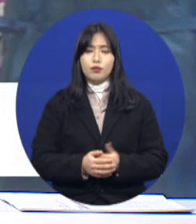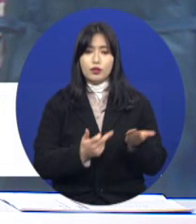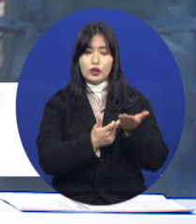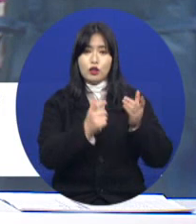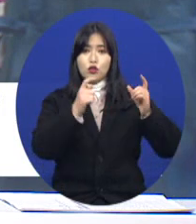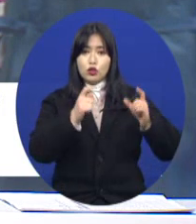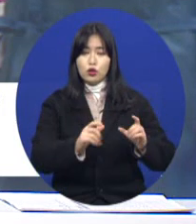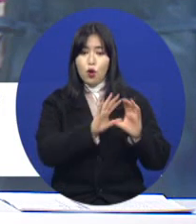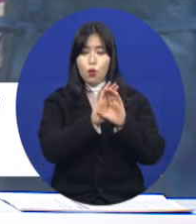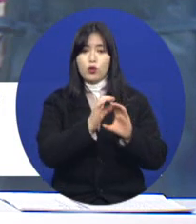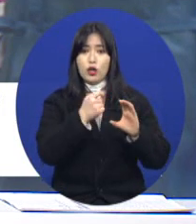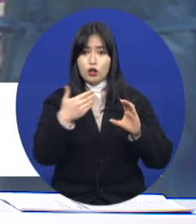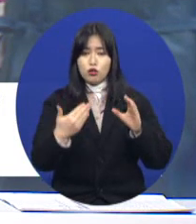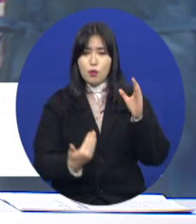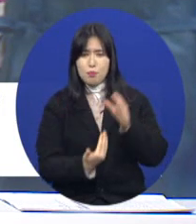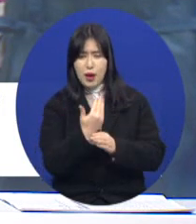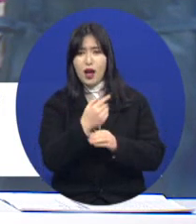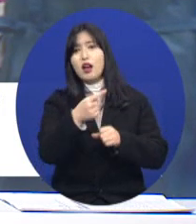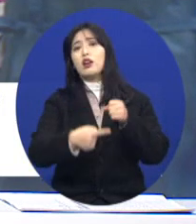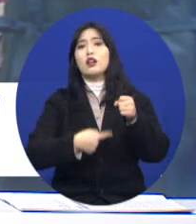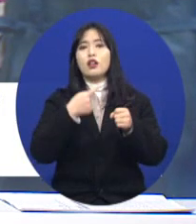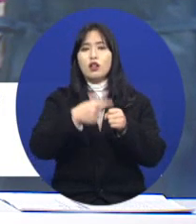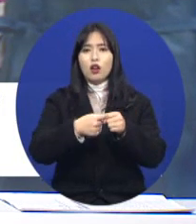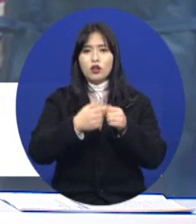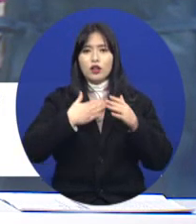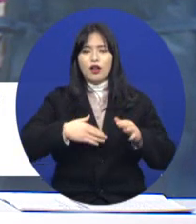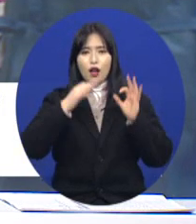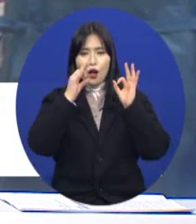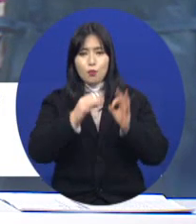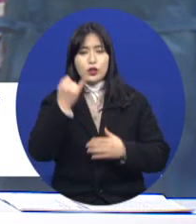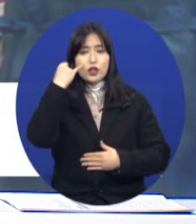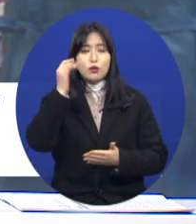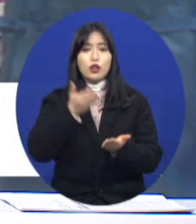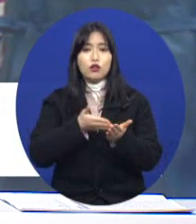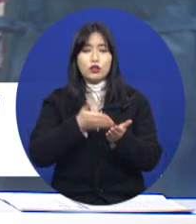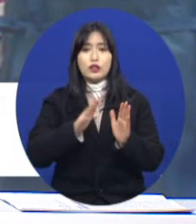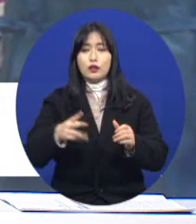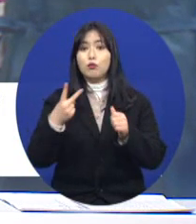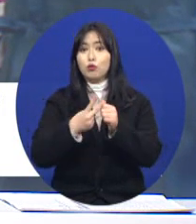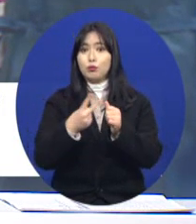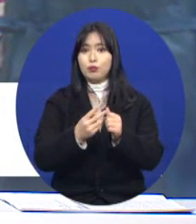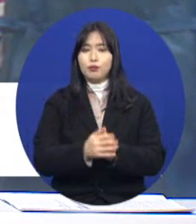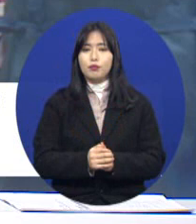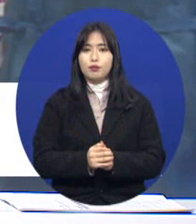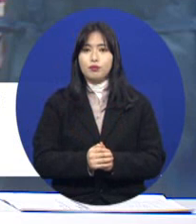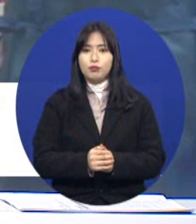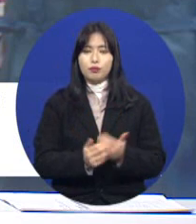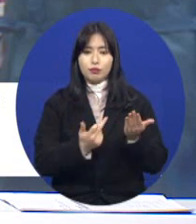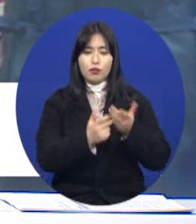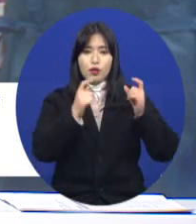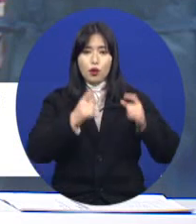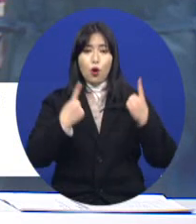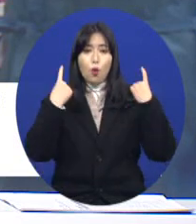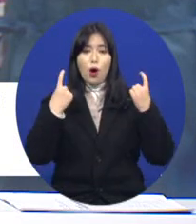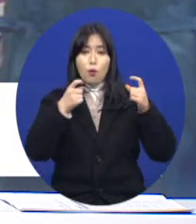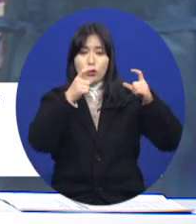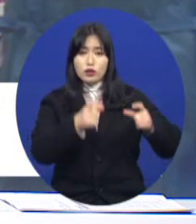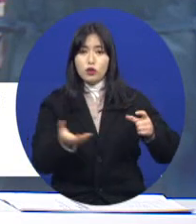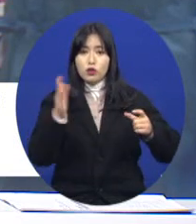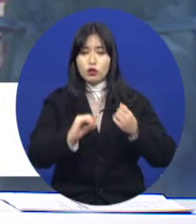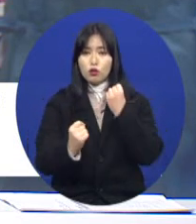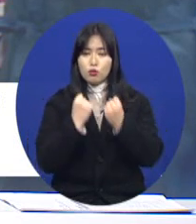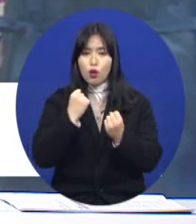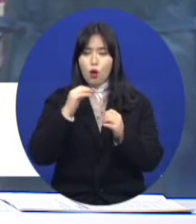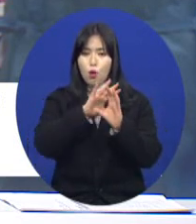제주 지어 크로나 일고 발생 1년을 되돌아 보는 기획뉴스 두번째 시간입니다 제주가 관광지 인데도 코로나